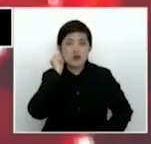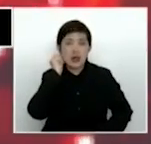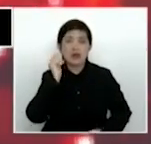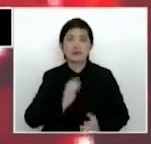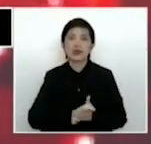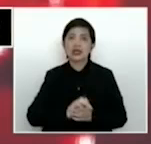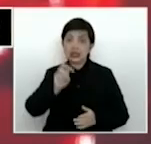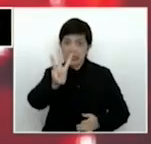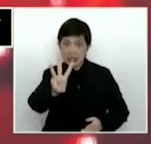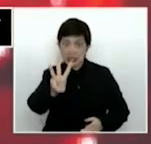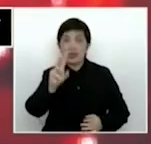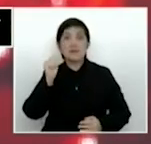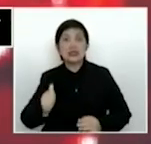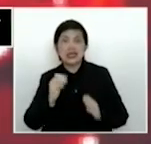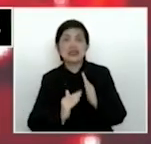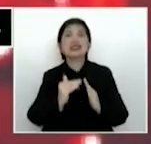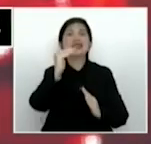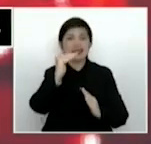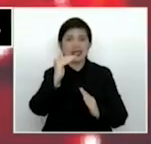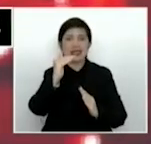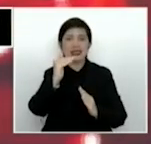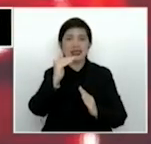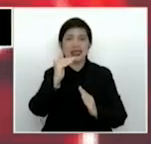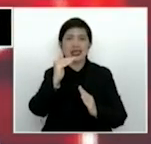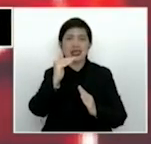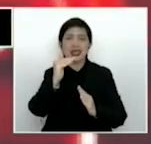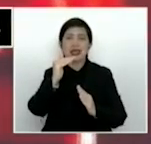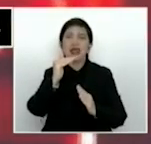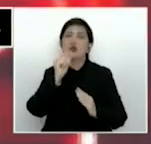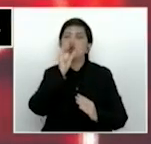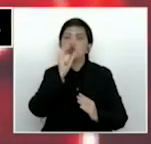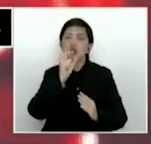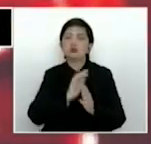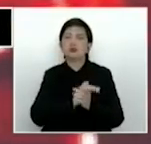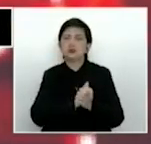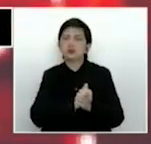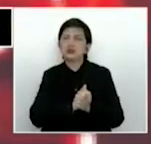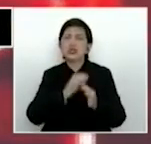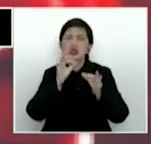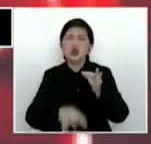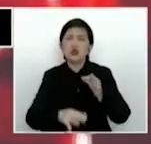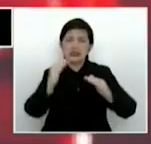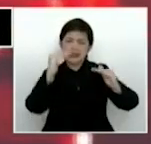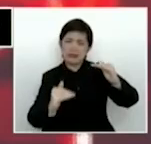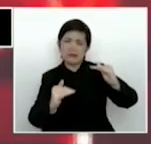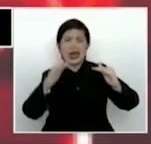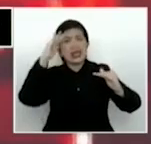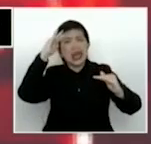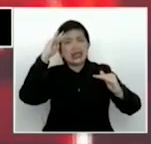kira akan meningkatkan kualitas indeks e sehingga ketimpangan gender bisa kita selesaikan Saya